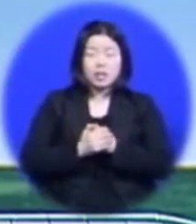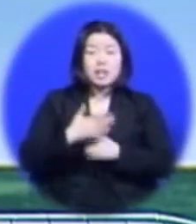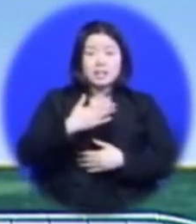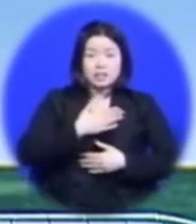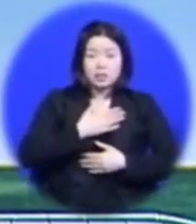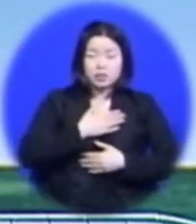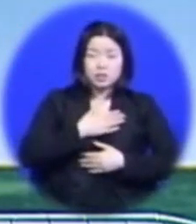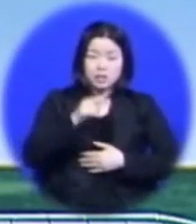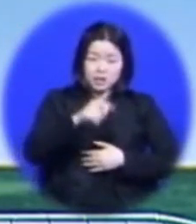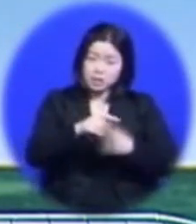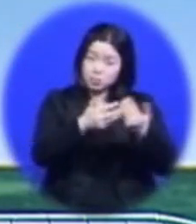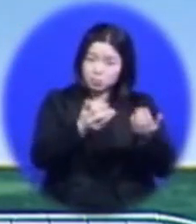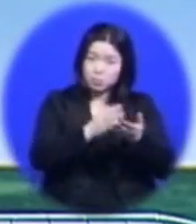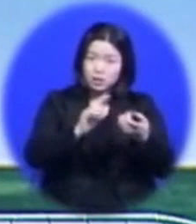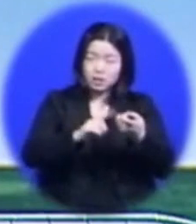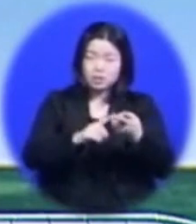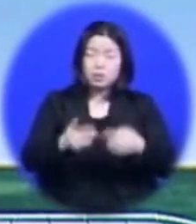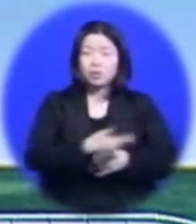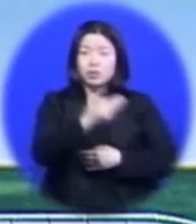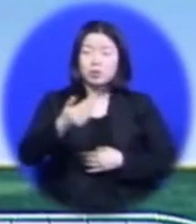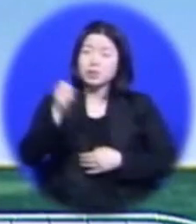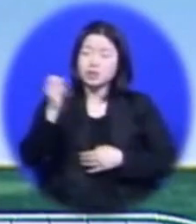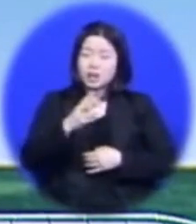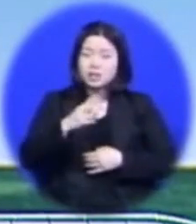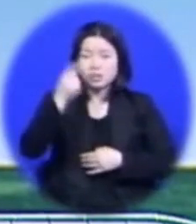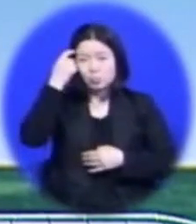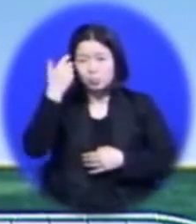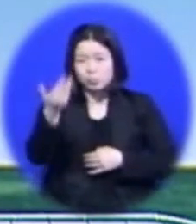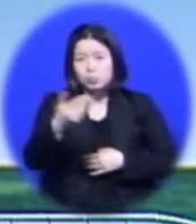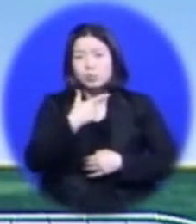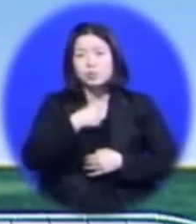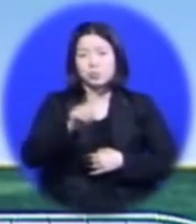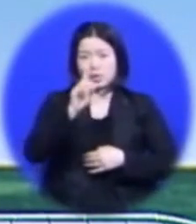저는 이 부분에서 여러분에게 다시 묻고 싶은 것이 있습니다.